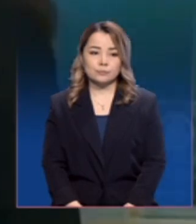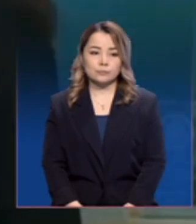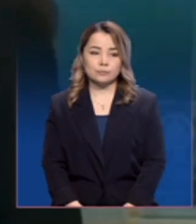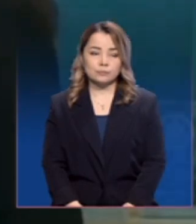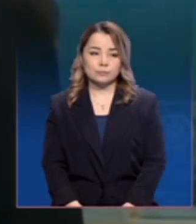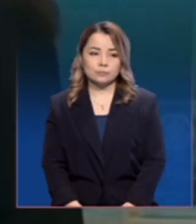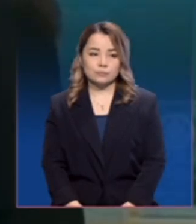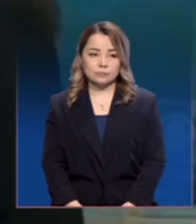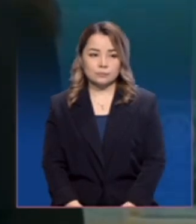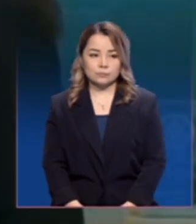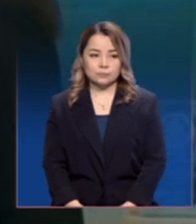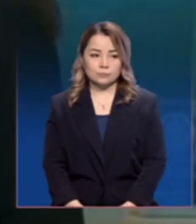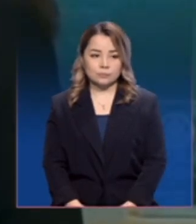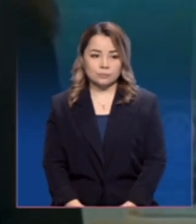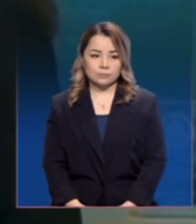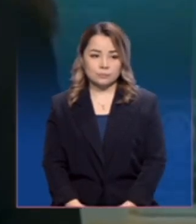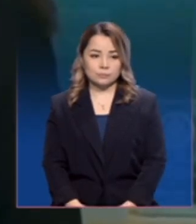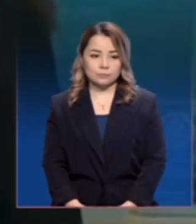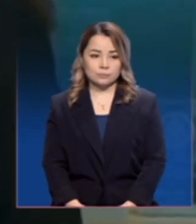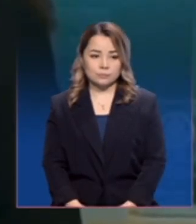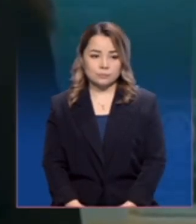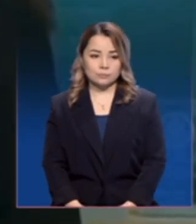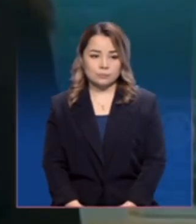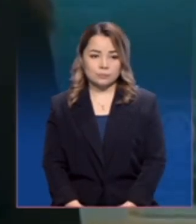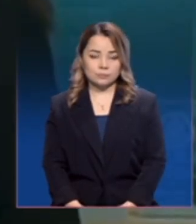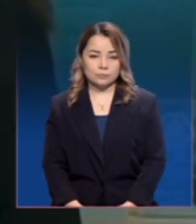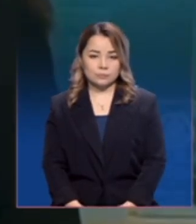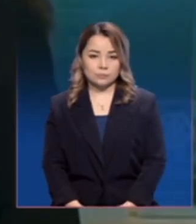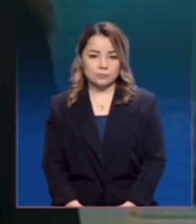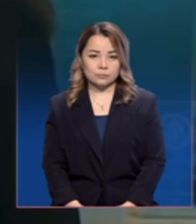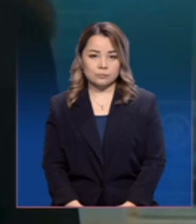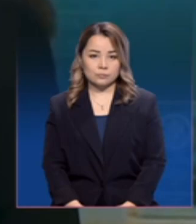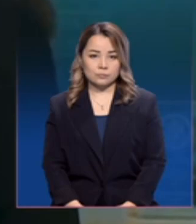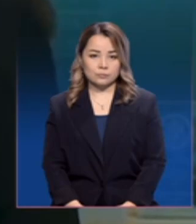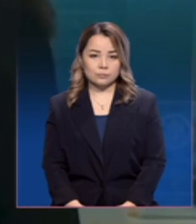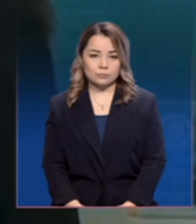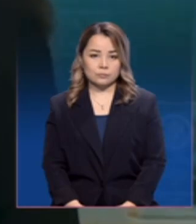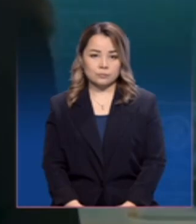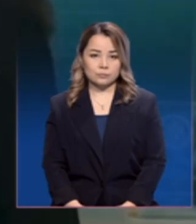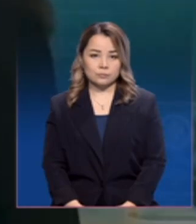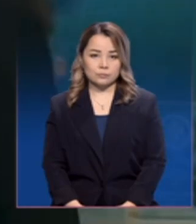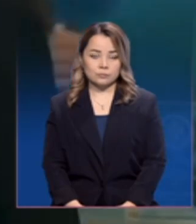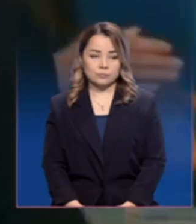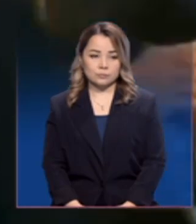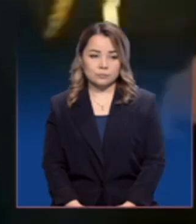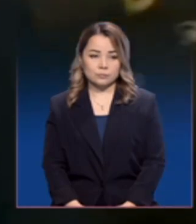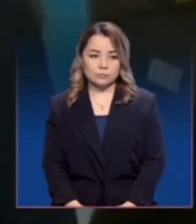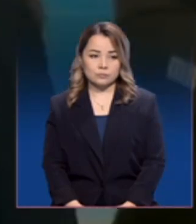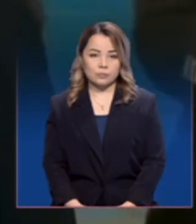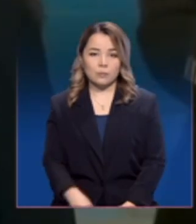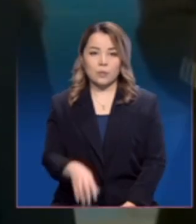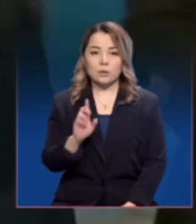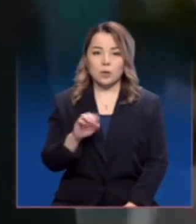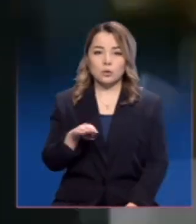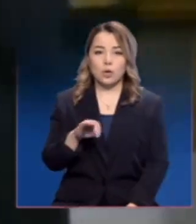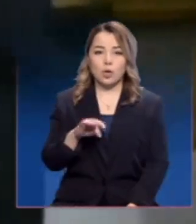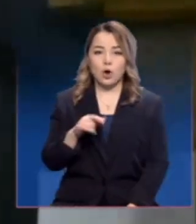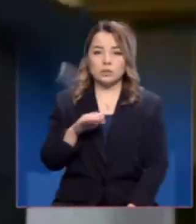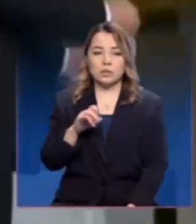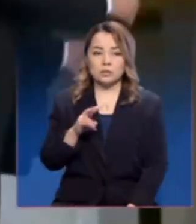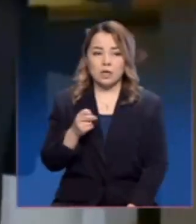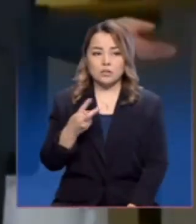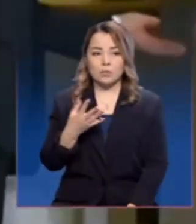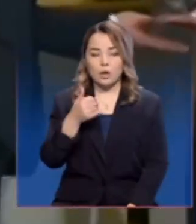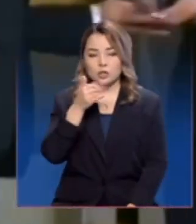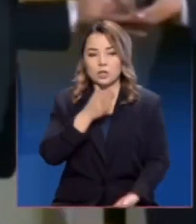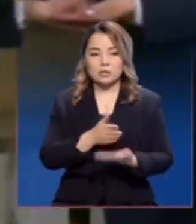of torture, longtime civil rights advocate Бақытжан Төреғожина used phone calls. Бақытжан Төреғожина 25